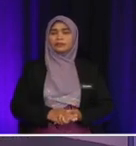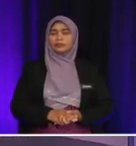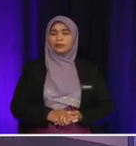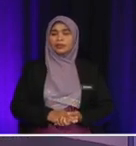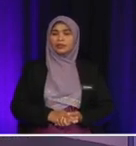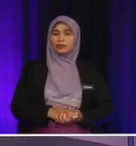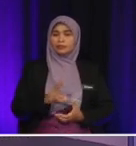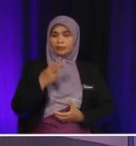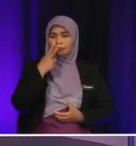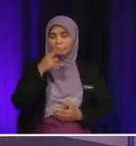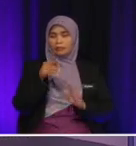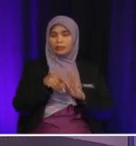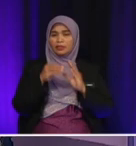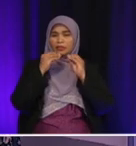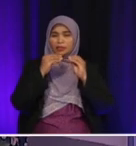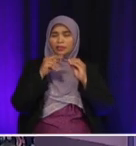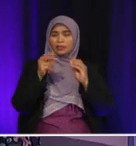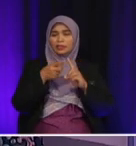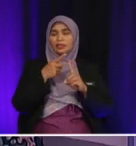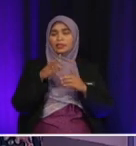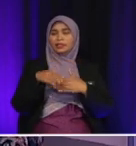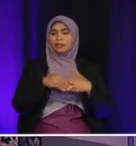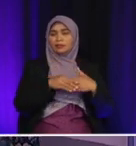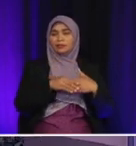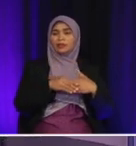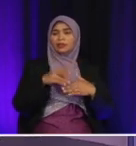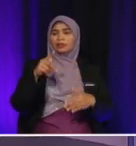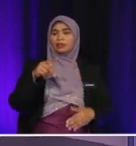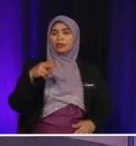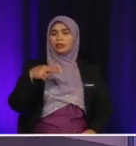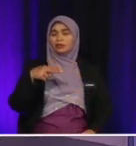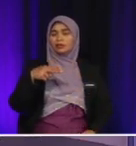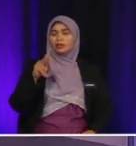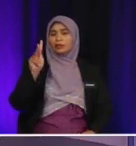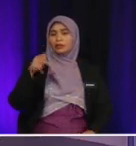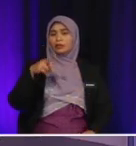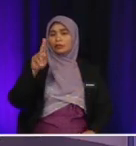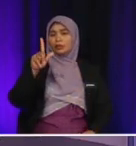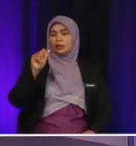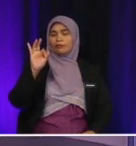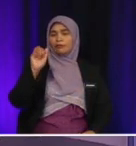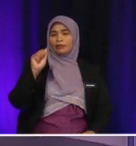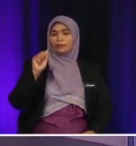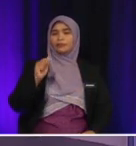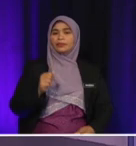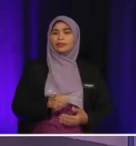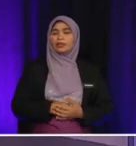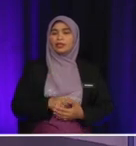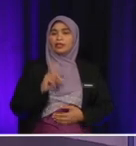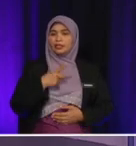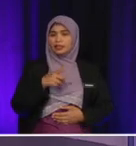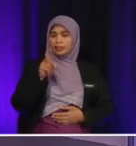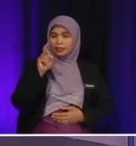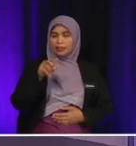iktibar iktibar daripada kepimpinan khulafa arrasyidin okey Cuba perhatikan macam mana horatnya kita hendaklah